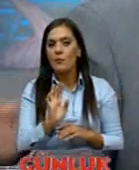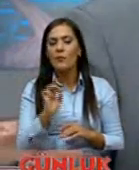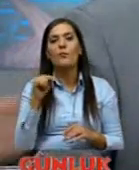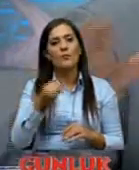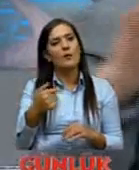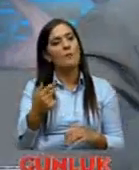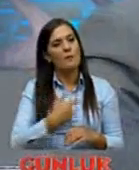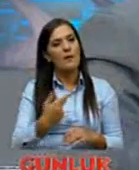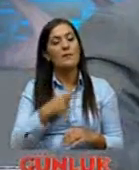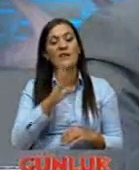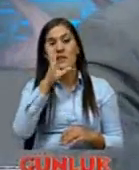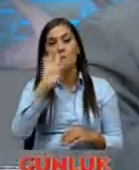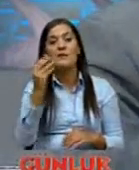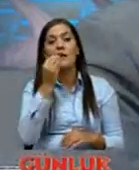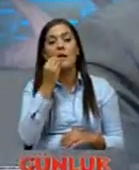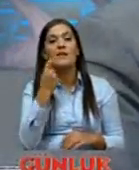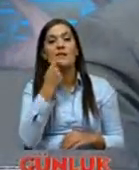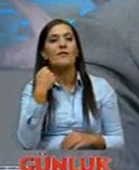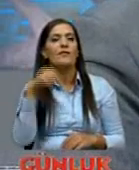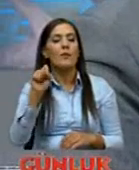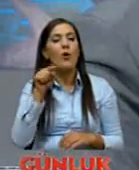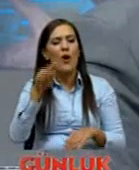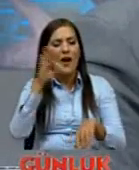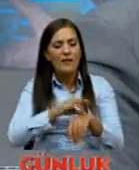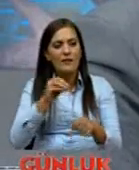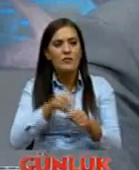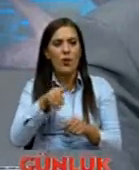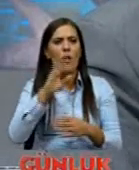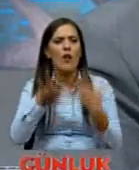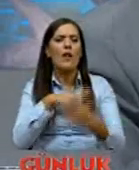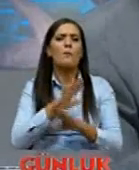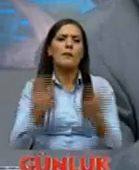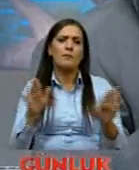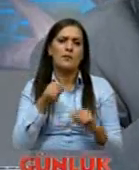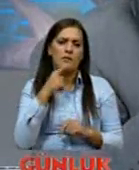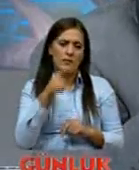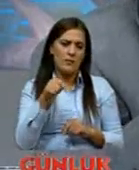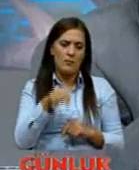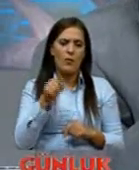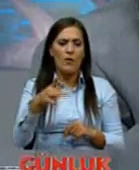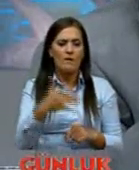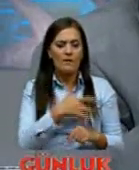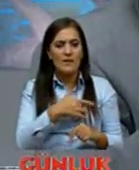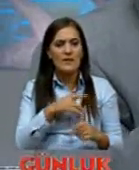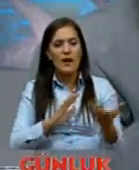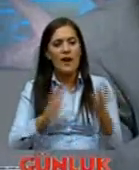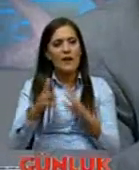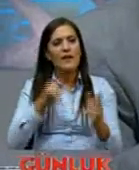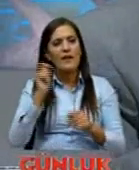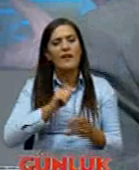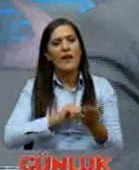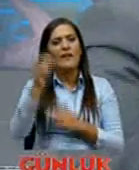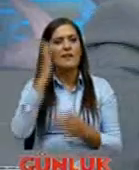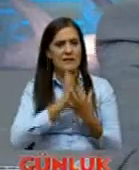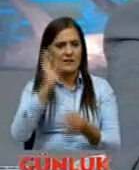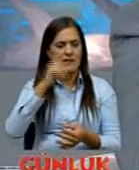Bu da benim, kimseye yedirmem. İşte o anda olay bitmiştir. Yani o vicdanla hareket eden her